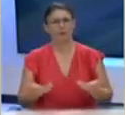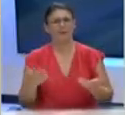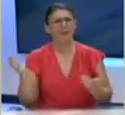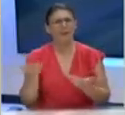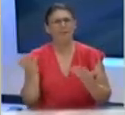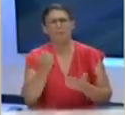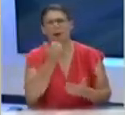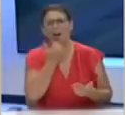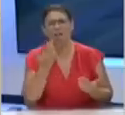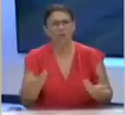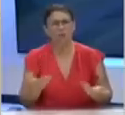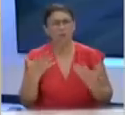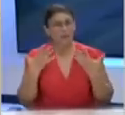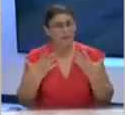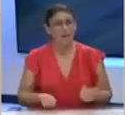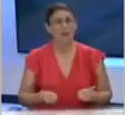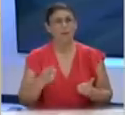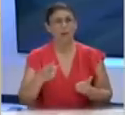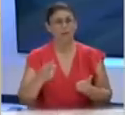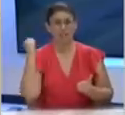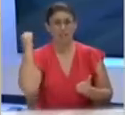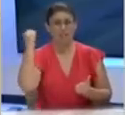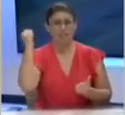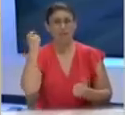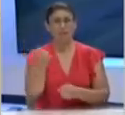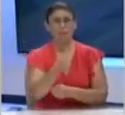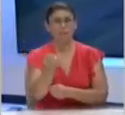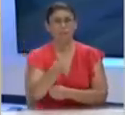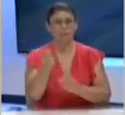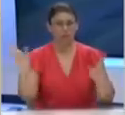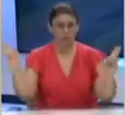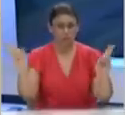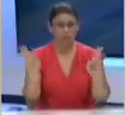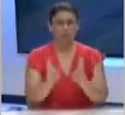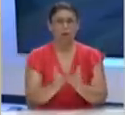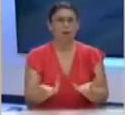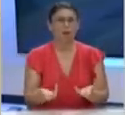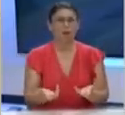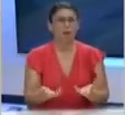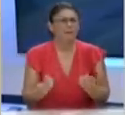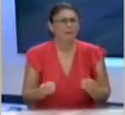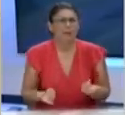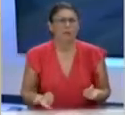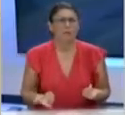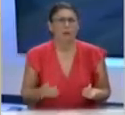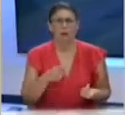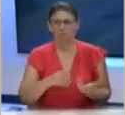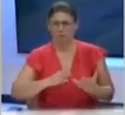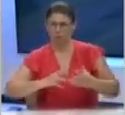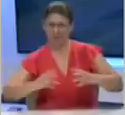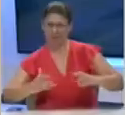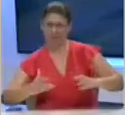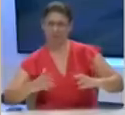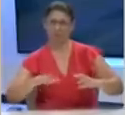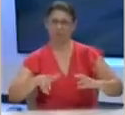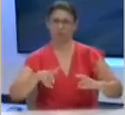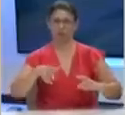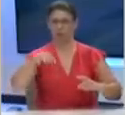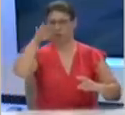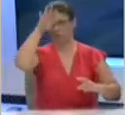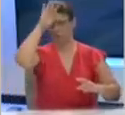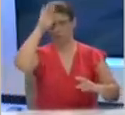στραβά όταν έχουμε μια τέτοια δύναμη πυρός. Μήπως αυτό που πάει στραβά στο βασίλειο